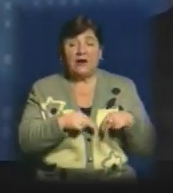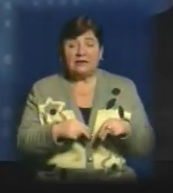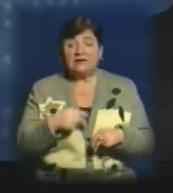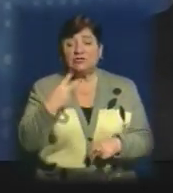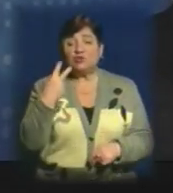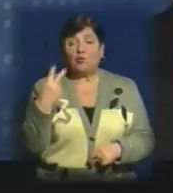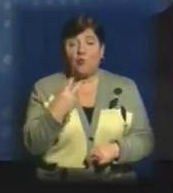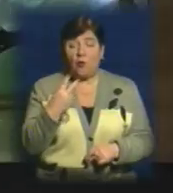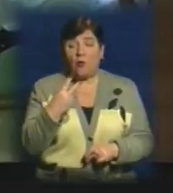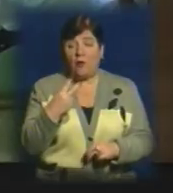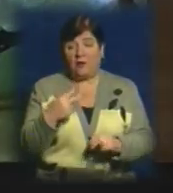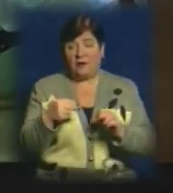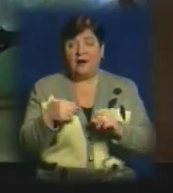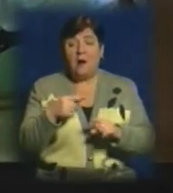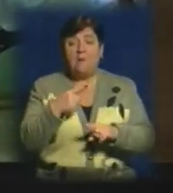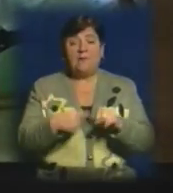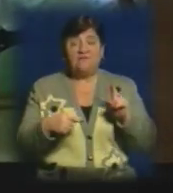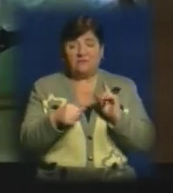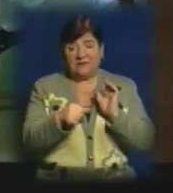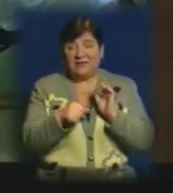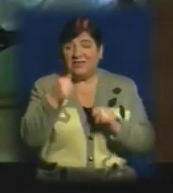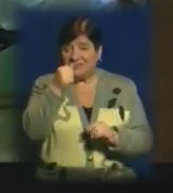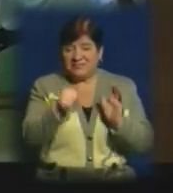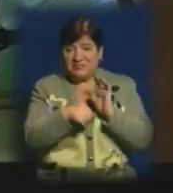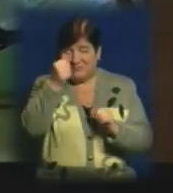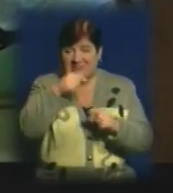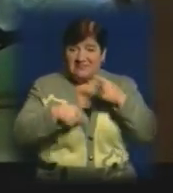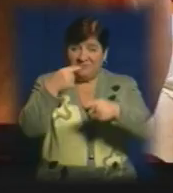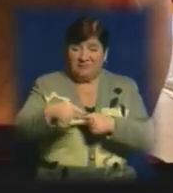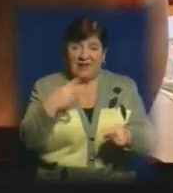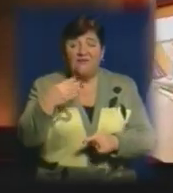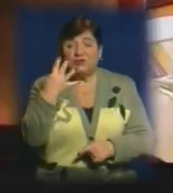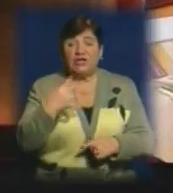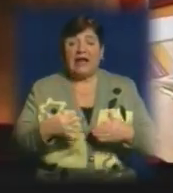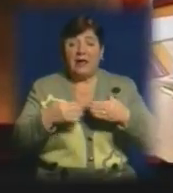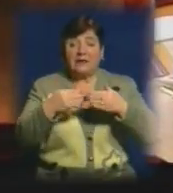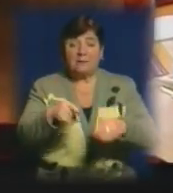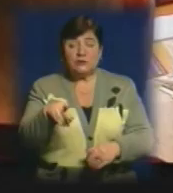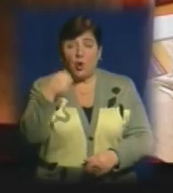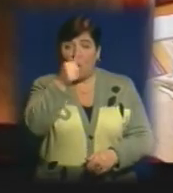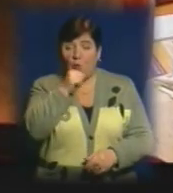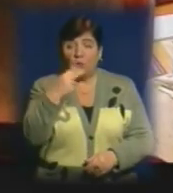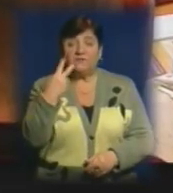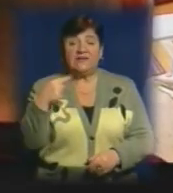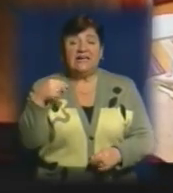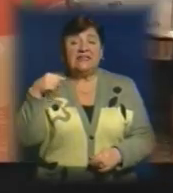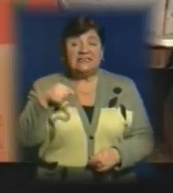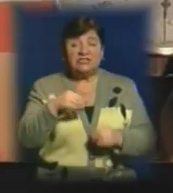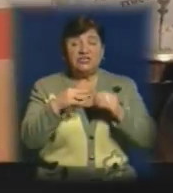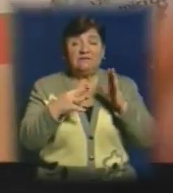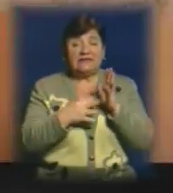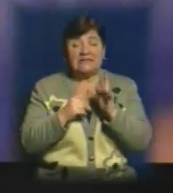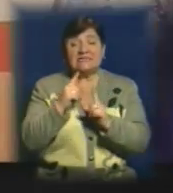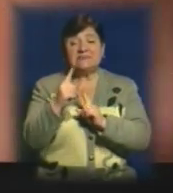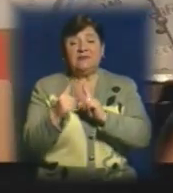другого півріччя цього року. Реформа сімейної медицини проходитиме в 4 етапи до кінця цього року. З 2019-го зміни